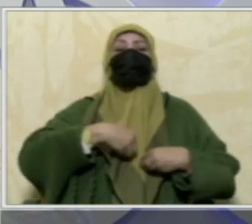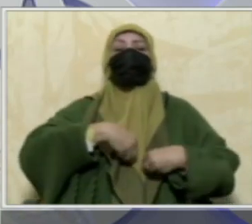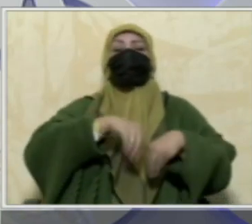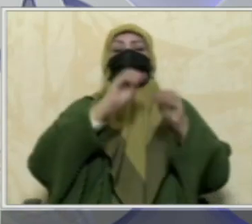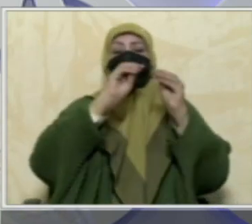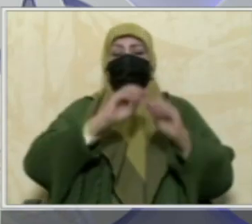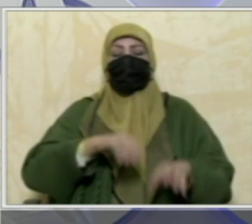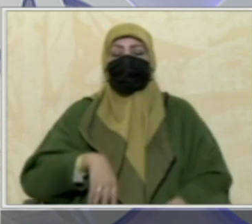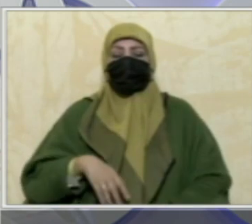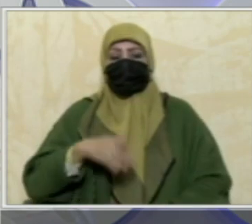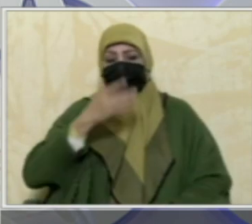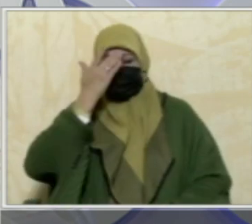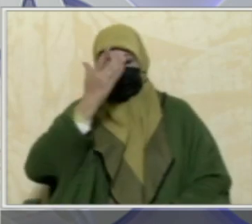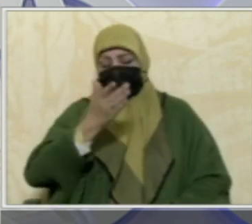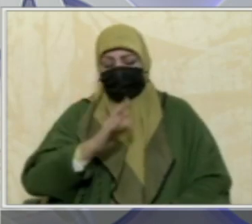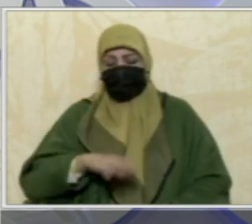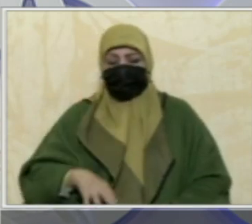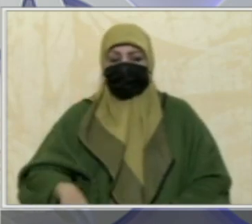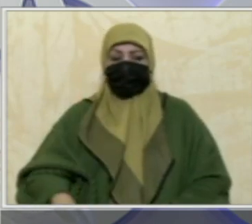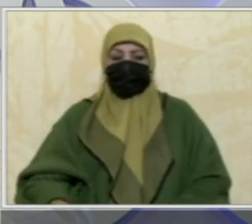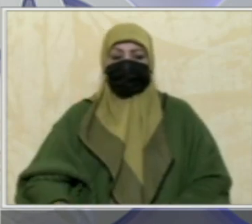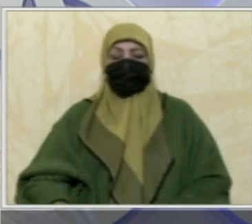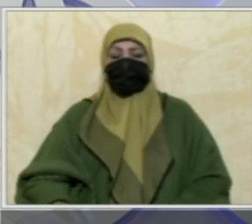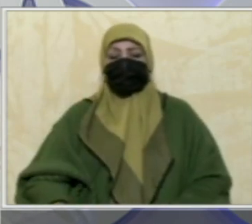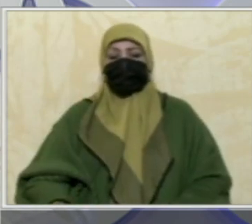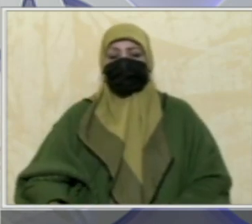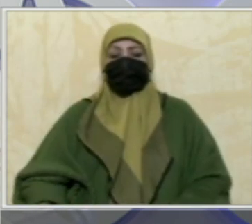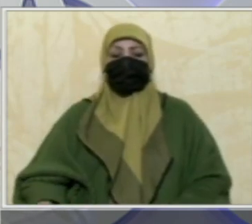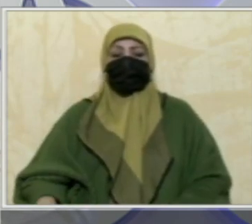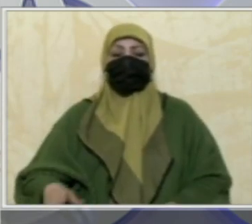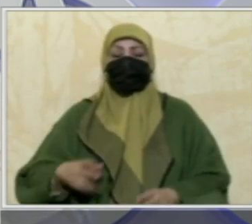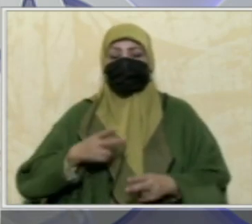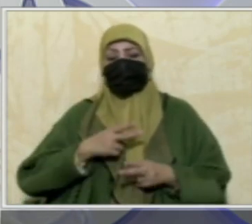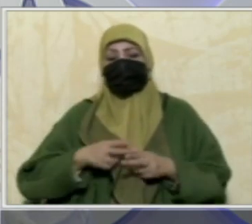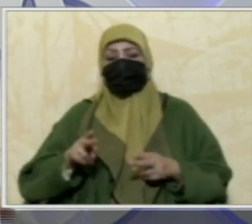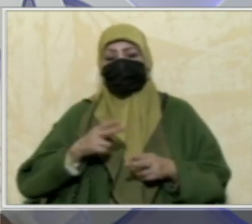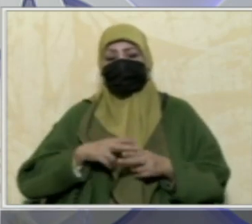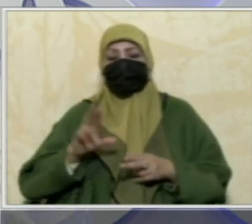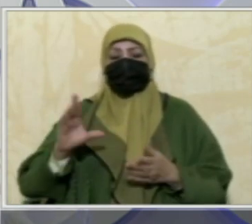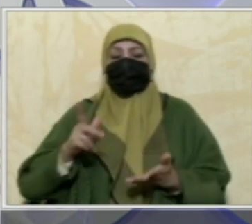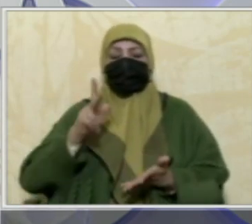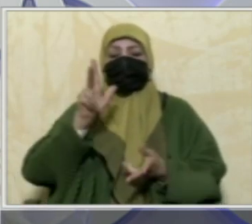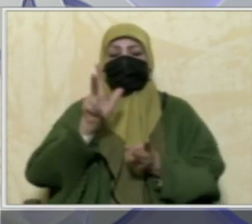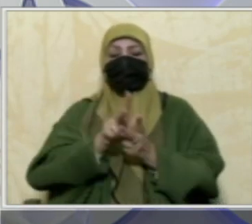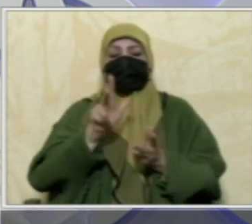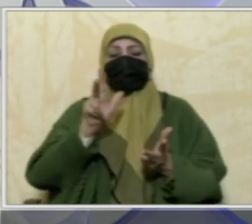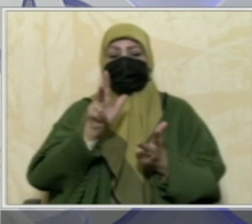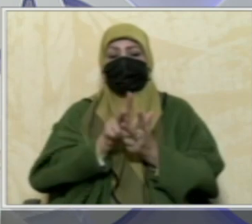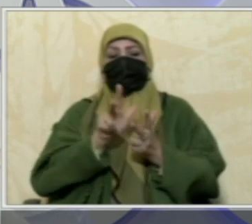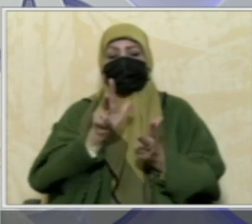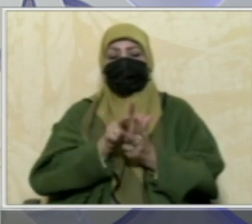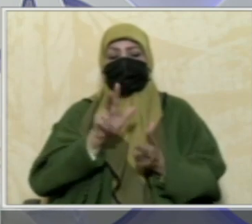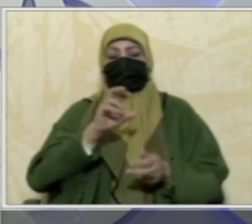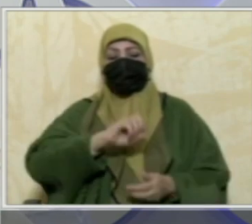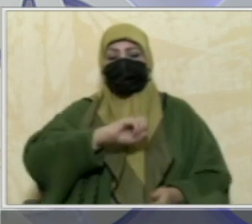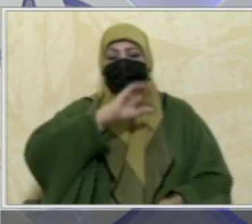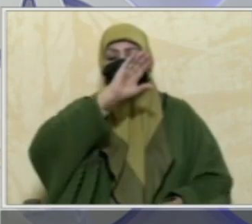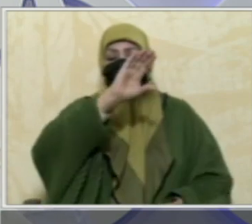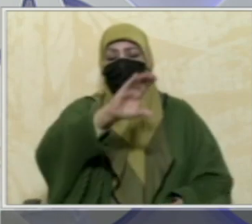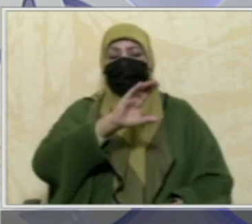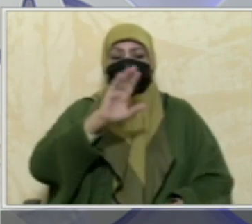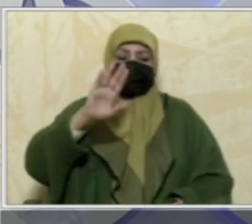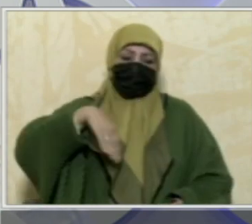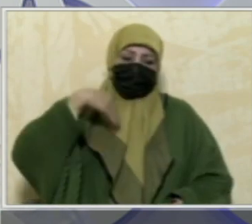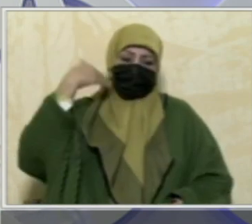تسلي في ان تعطيه هذا المال سلفا كانك اعطاطي هذا المال سلفا المهم ان